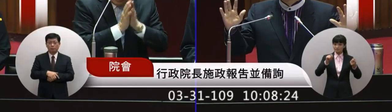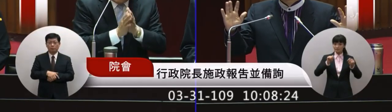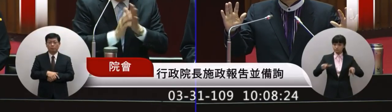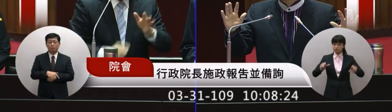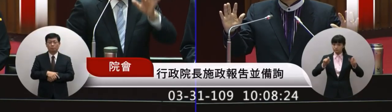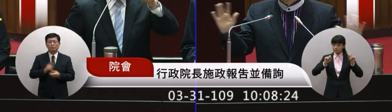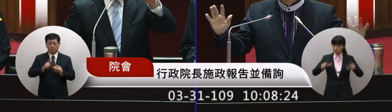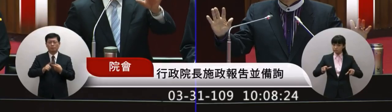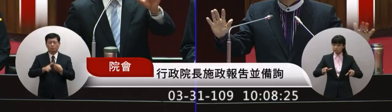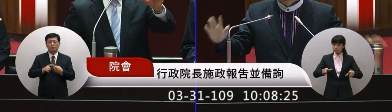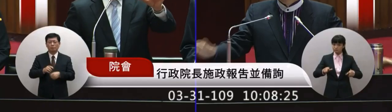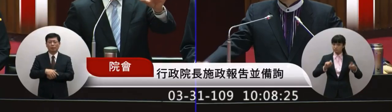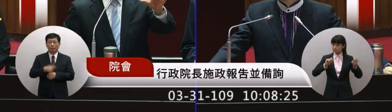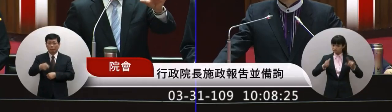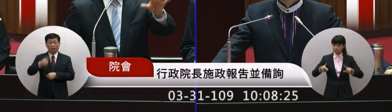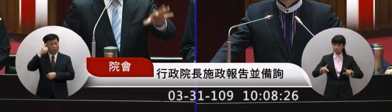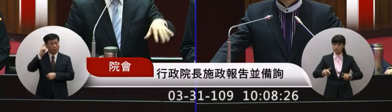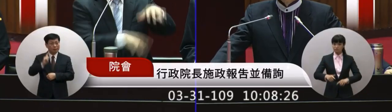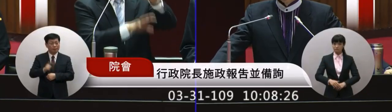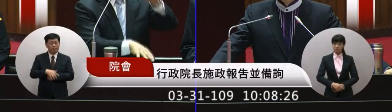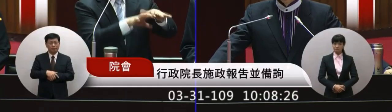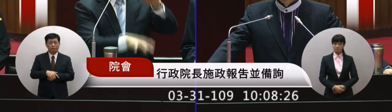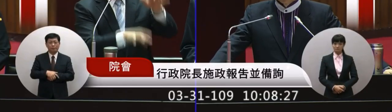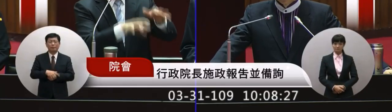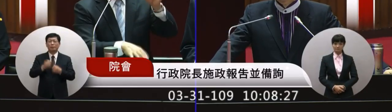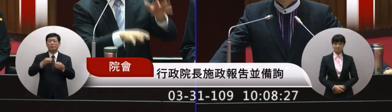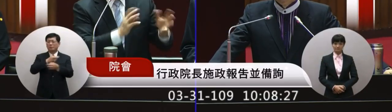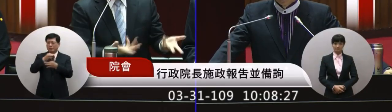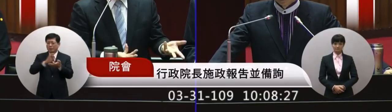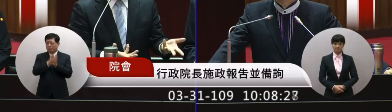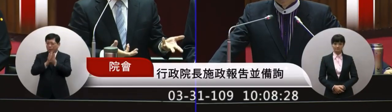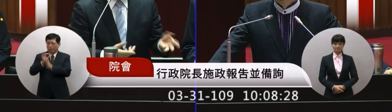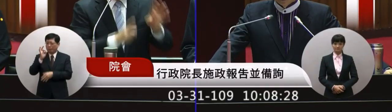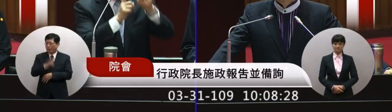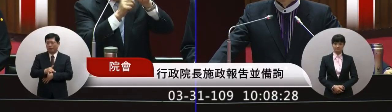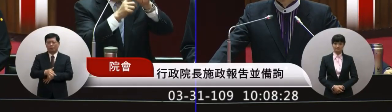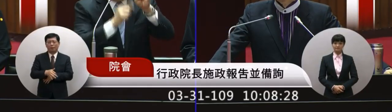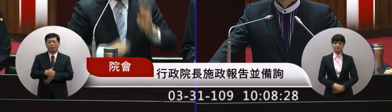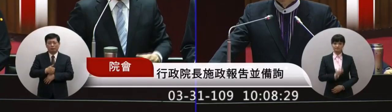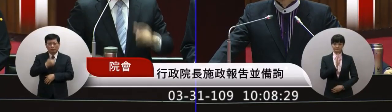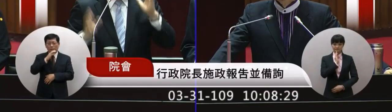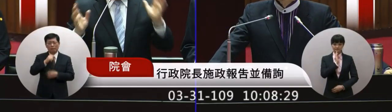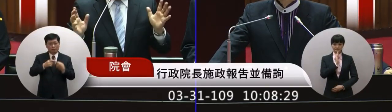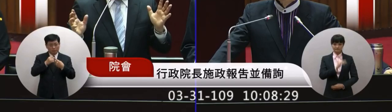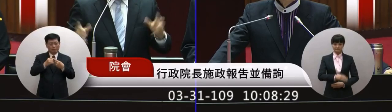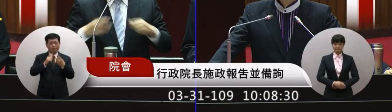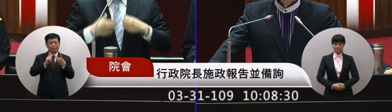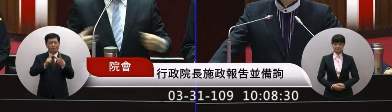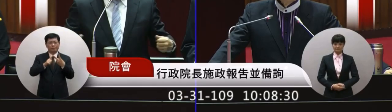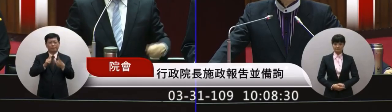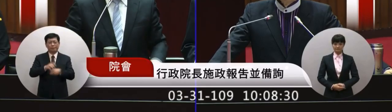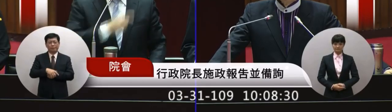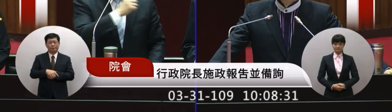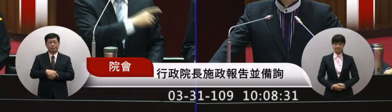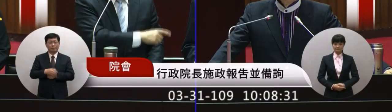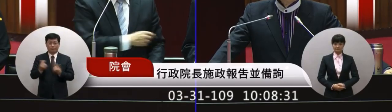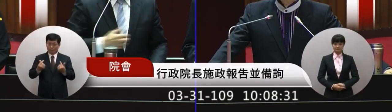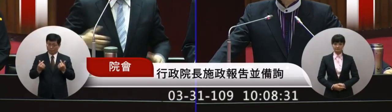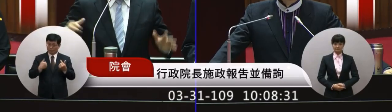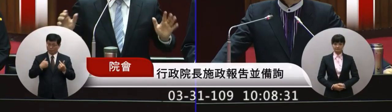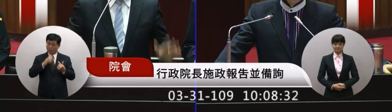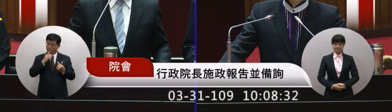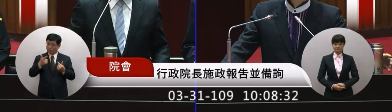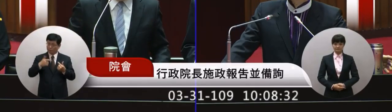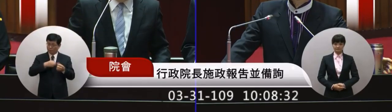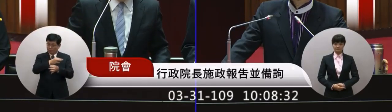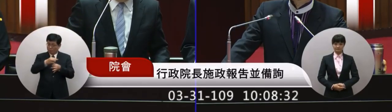真的不一样哦。 是啦，这都是意思讲哦，啊，都经济变化太紧嘞，是第一人啦。第二啊，你正讲是唔是